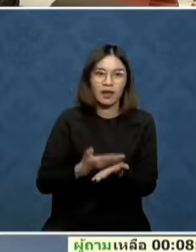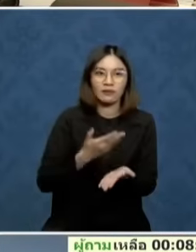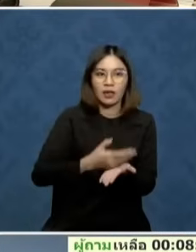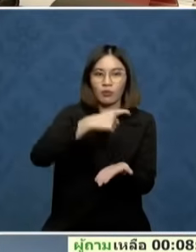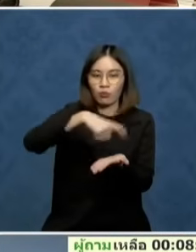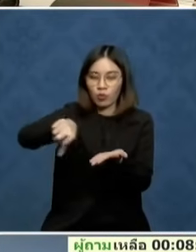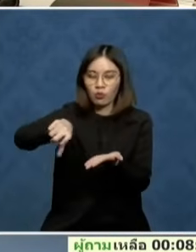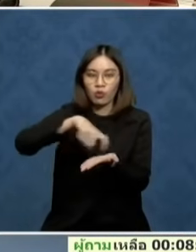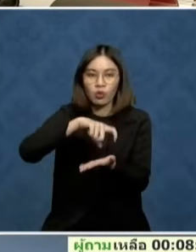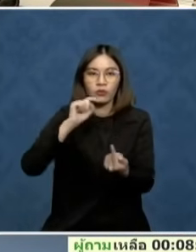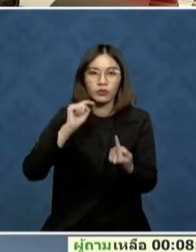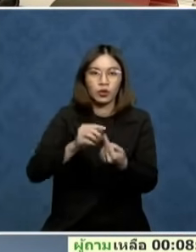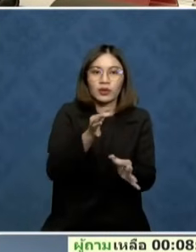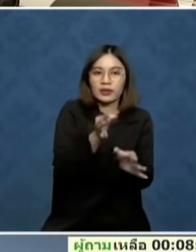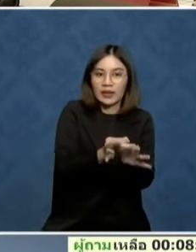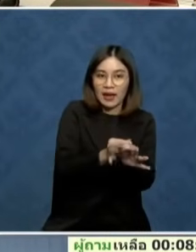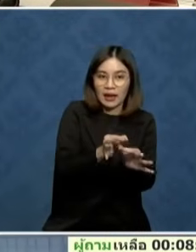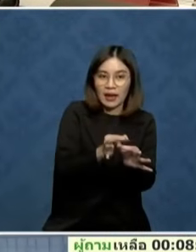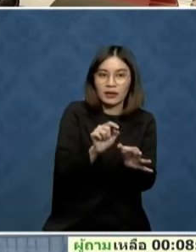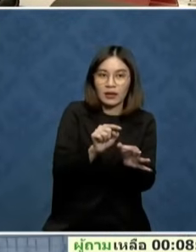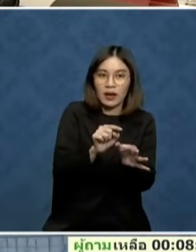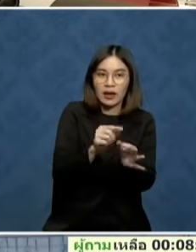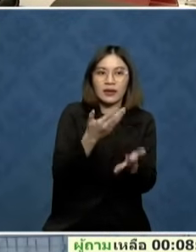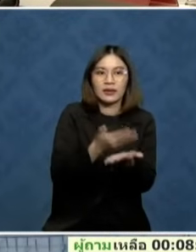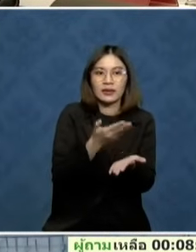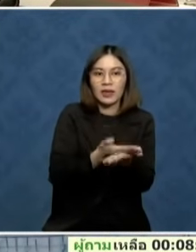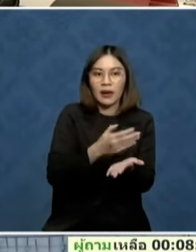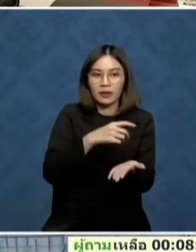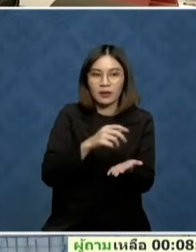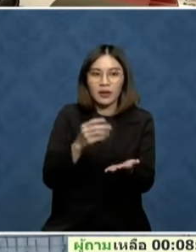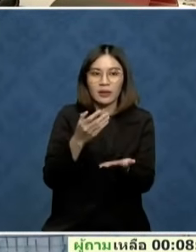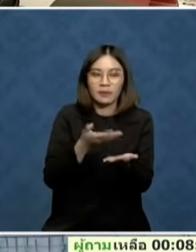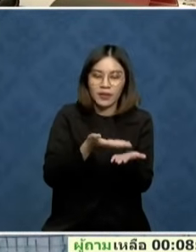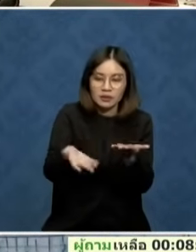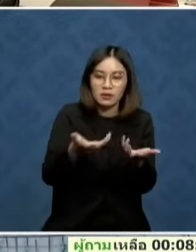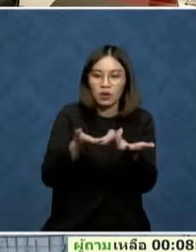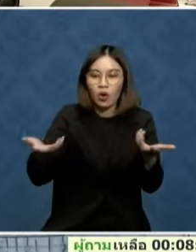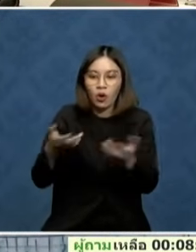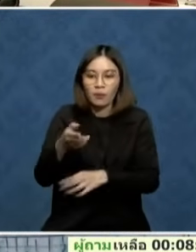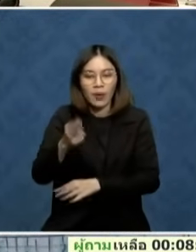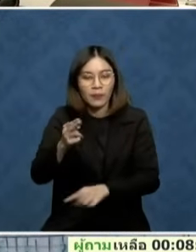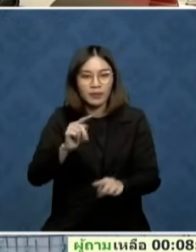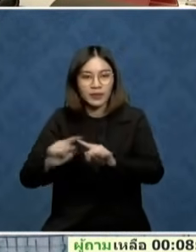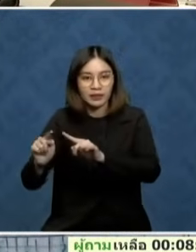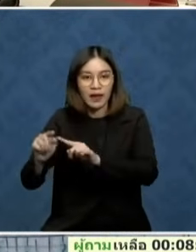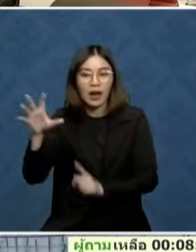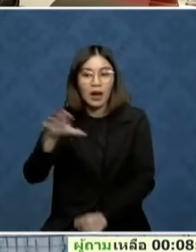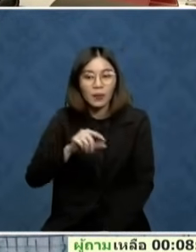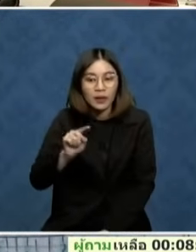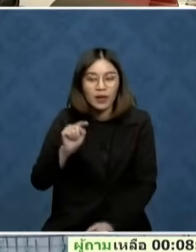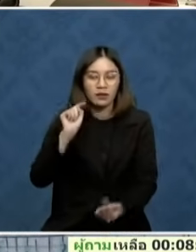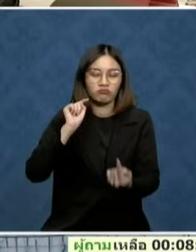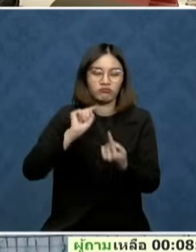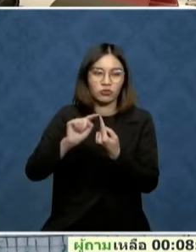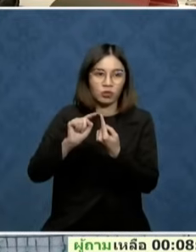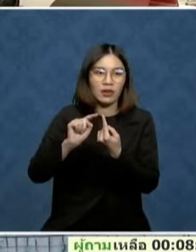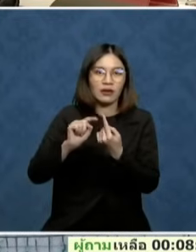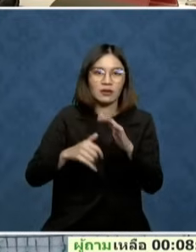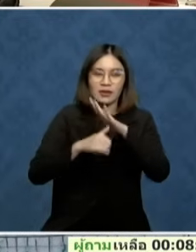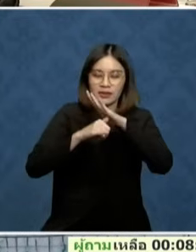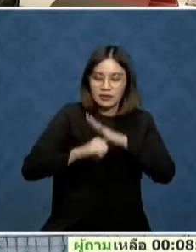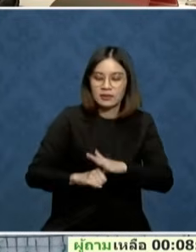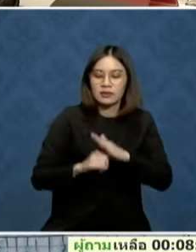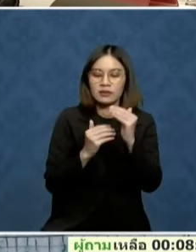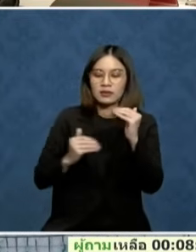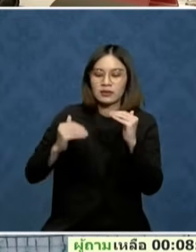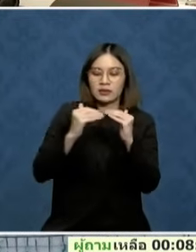เงินของภาคธนาคารไปใช้ในการจัดซื้ออาวุธที่นำไปสู่การละเมิดสิ